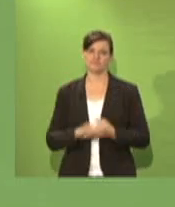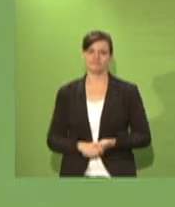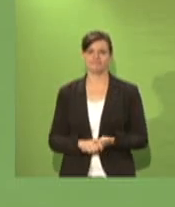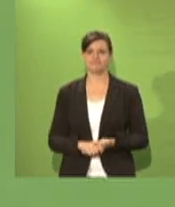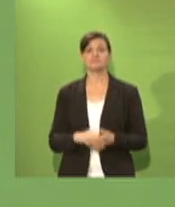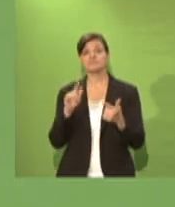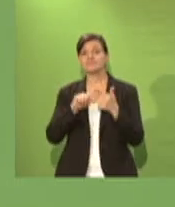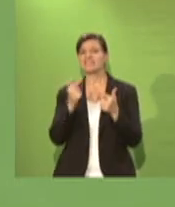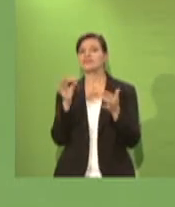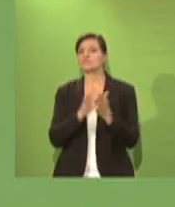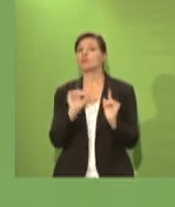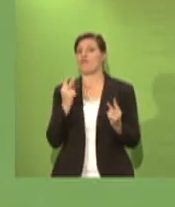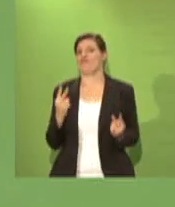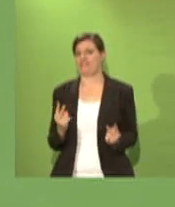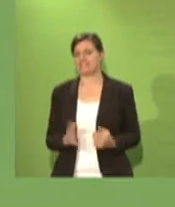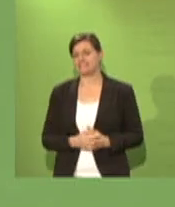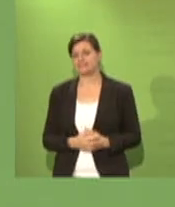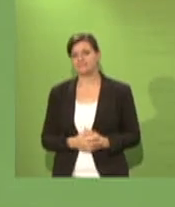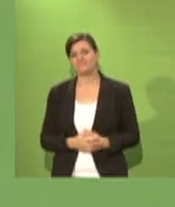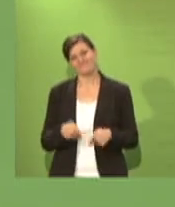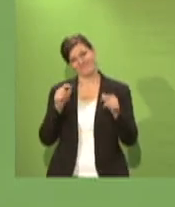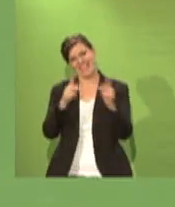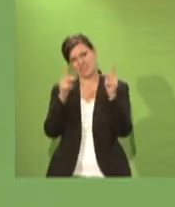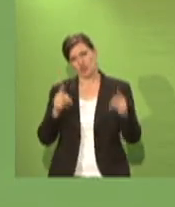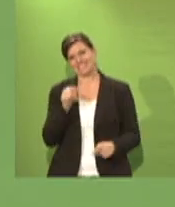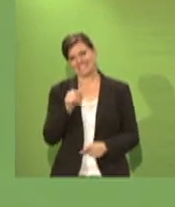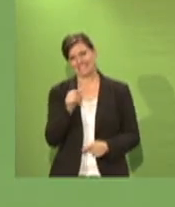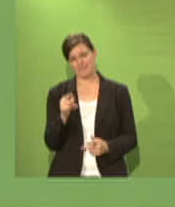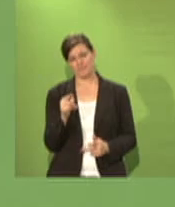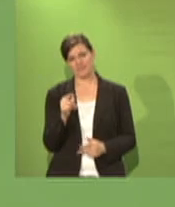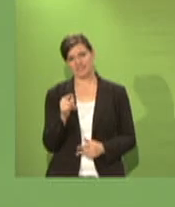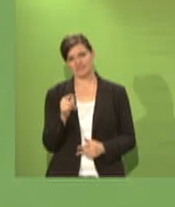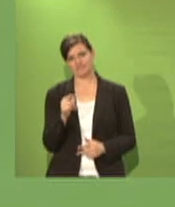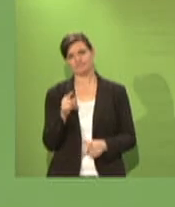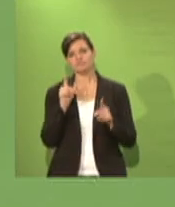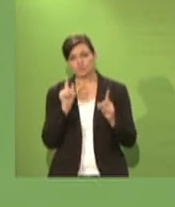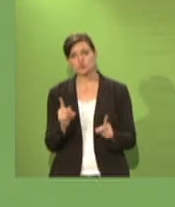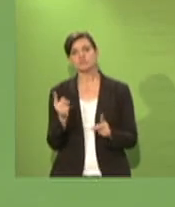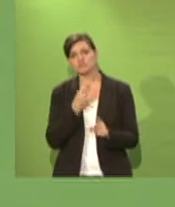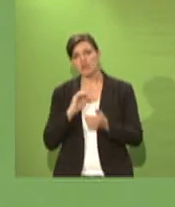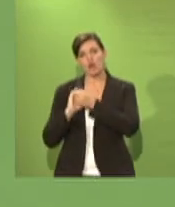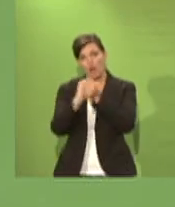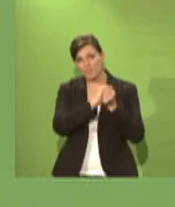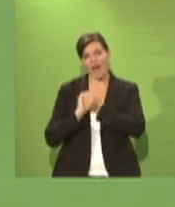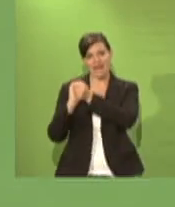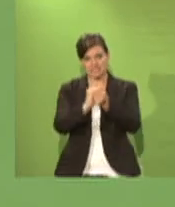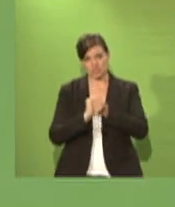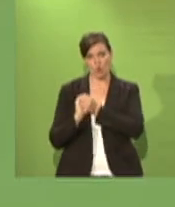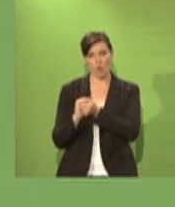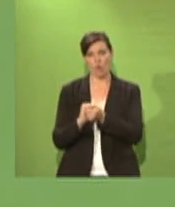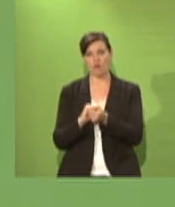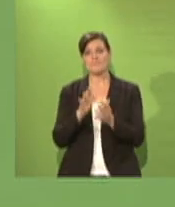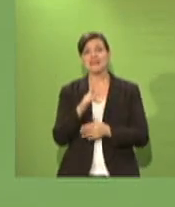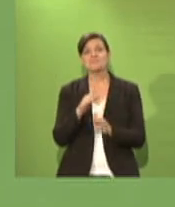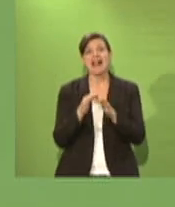Zweiter ganz wichtiger Punkt. Dieses Konzept zwingt zu Kooperation, weil manchmal selbst die